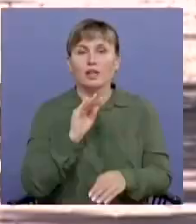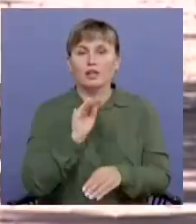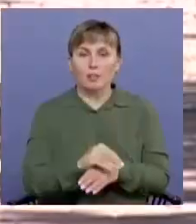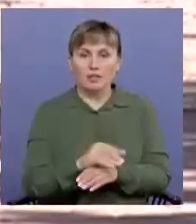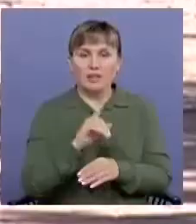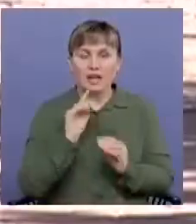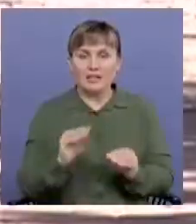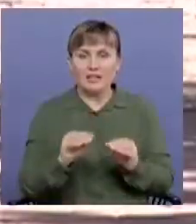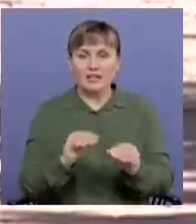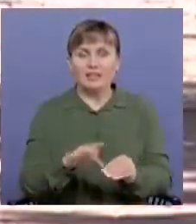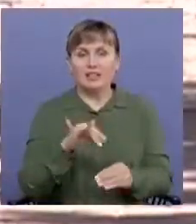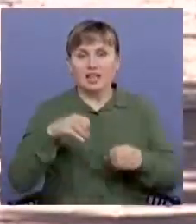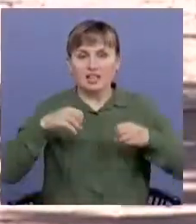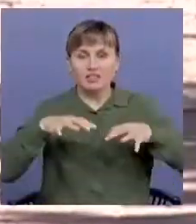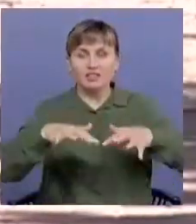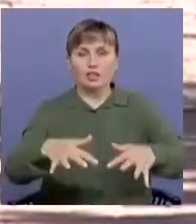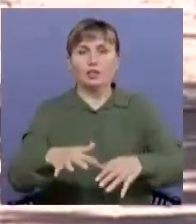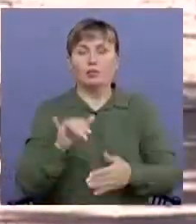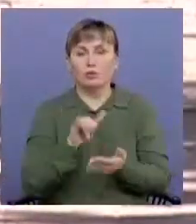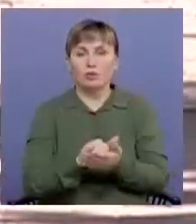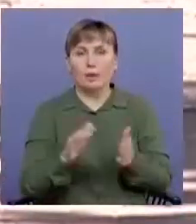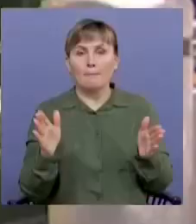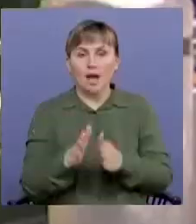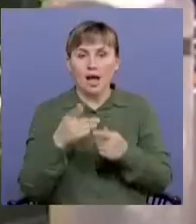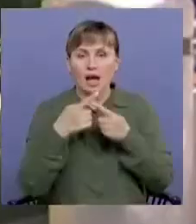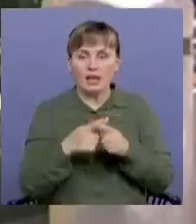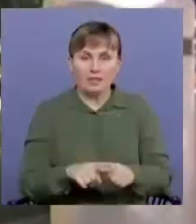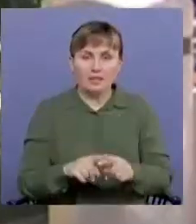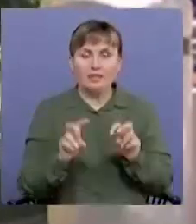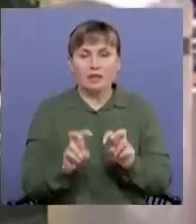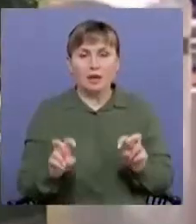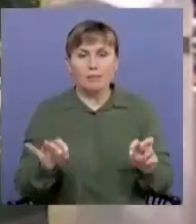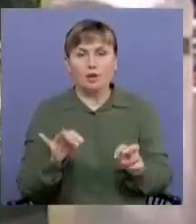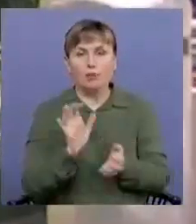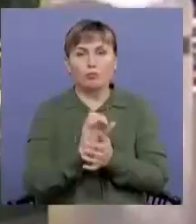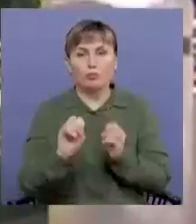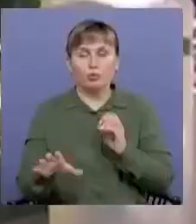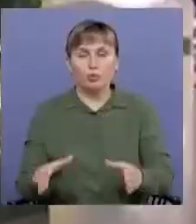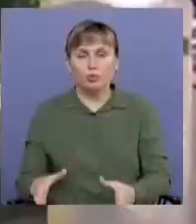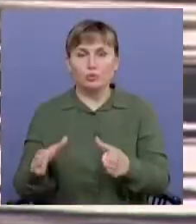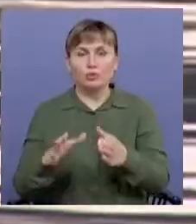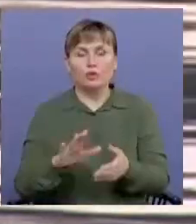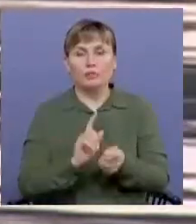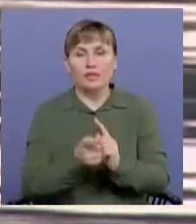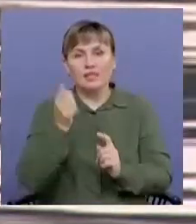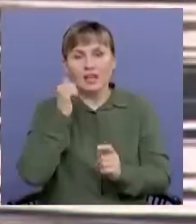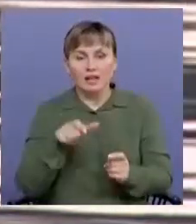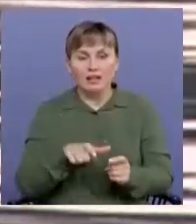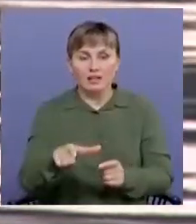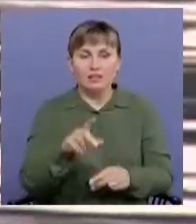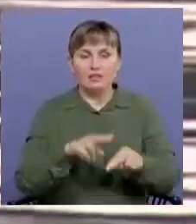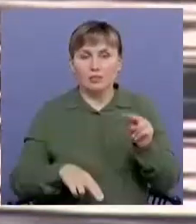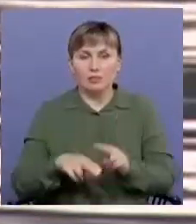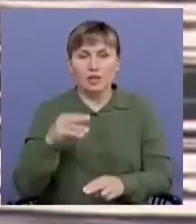дополнительное озеленение и освещение, установку малых архитектурных форм, скамеек и урн. Вместо же устаревшего асфальта пешеходную зону